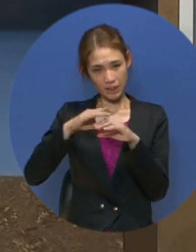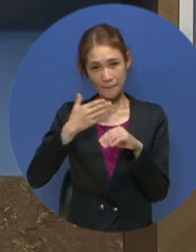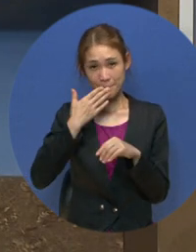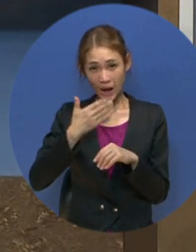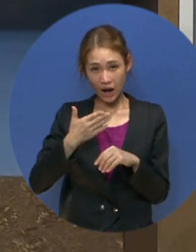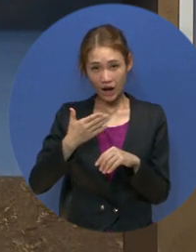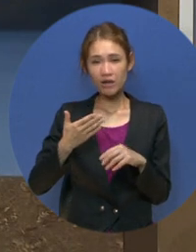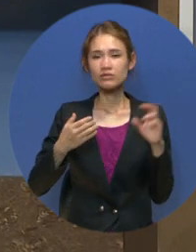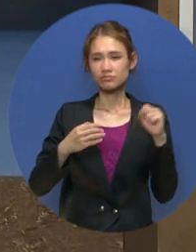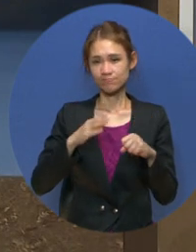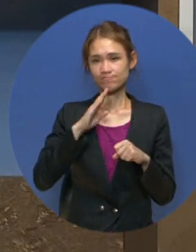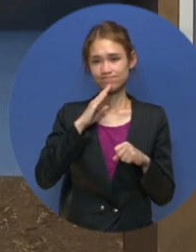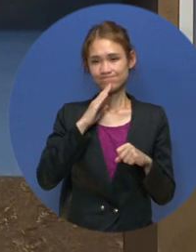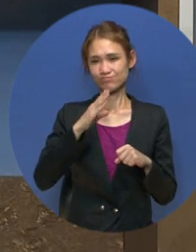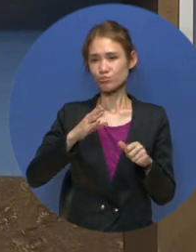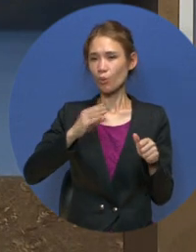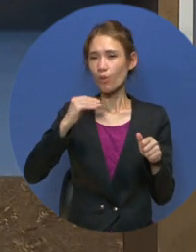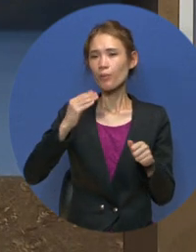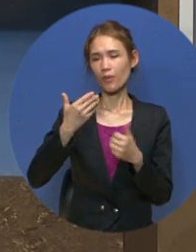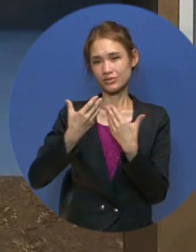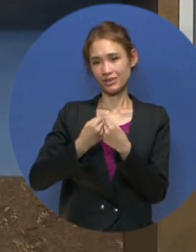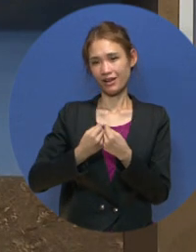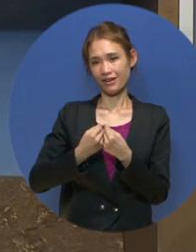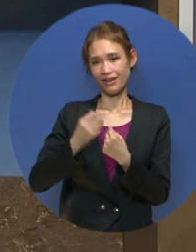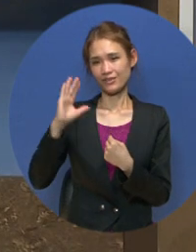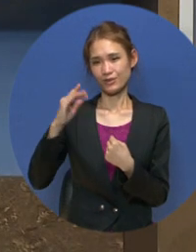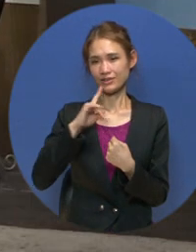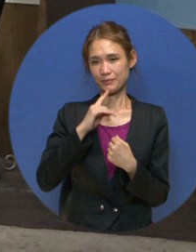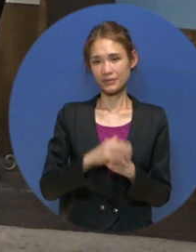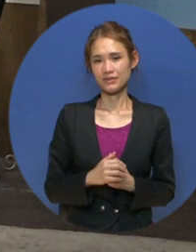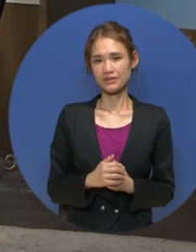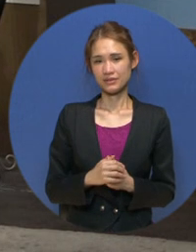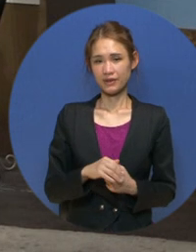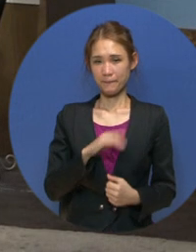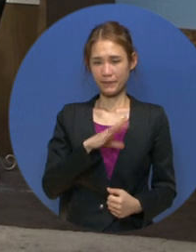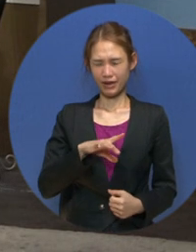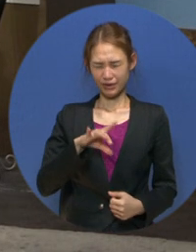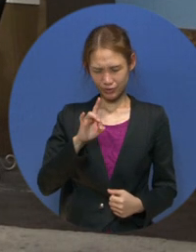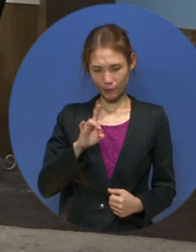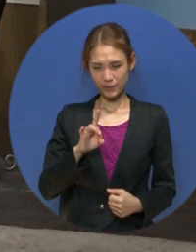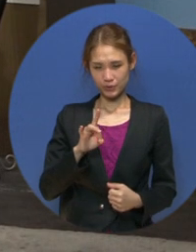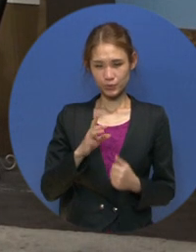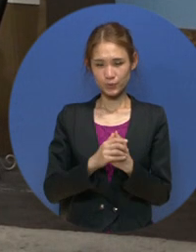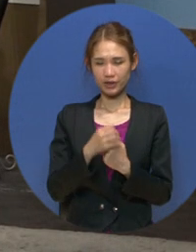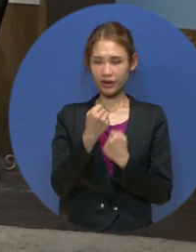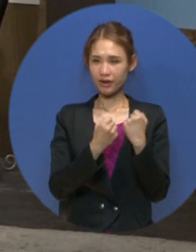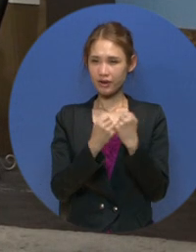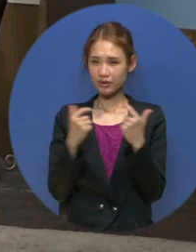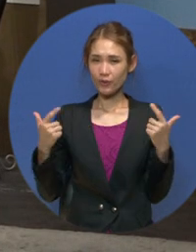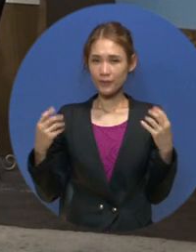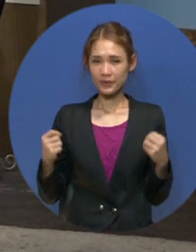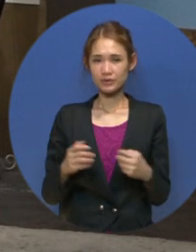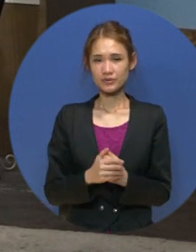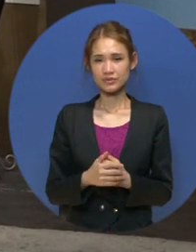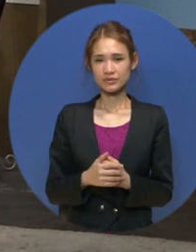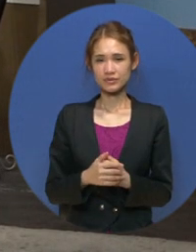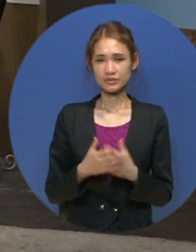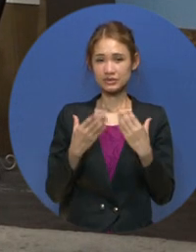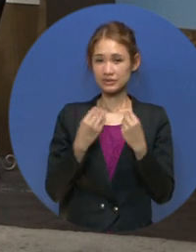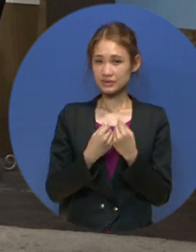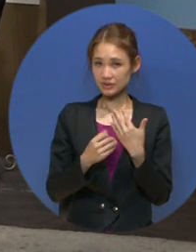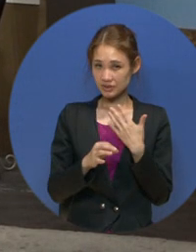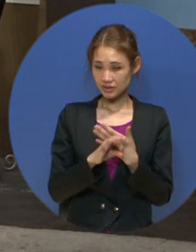있는 네, 맞습니다. 네, 그런 모범적인 사례가 되고 있는 것 같거든요. 네, 초기에도 그런 에피소드들이 좀 많았습니다. 아, 어떤 에피소드요?